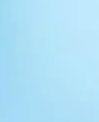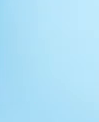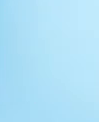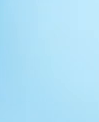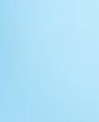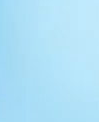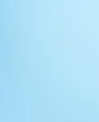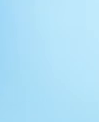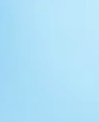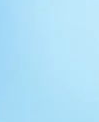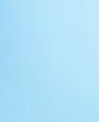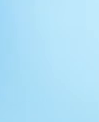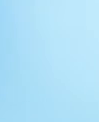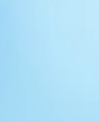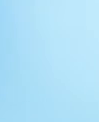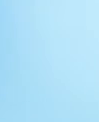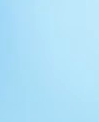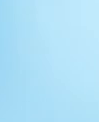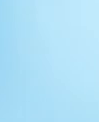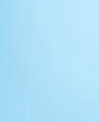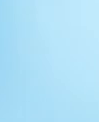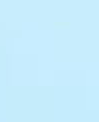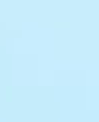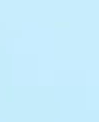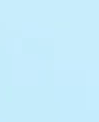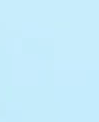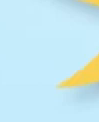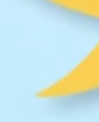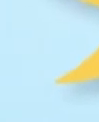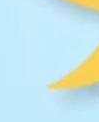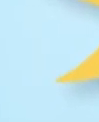Foundation, University of Northeastern Philippines.